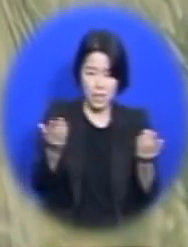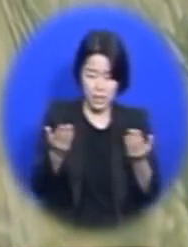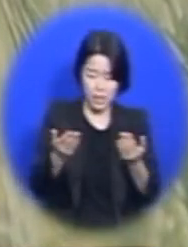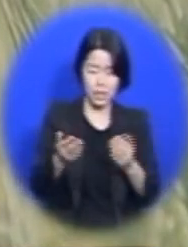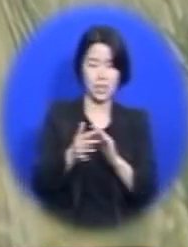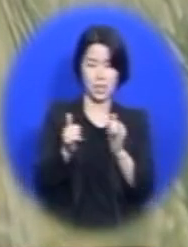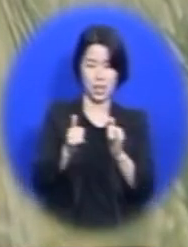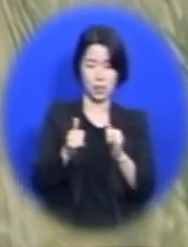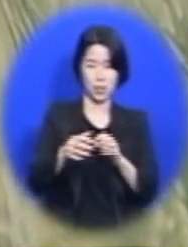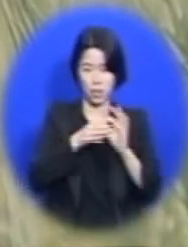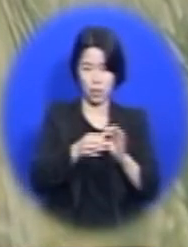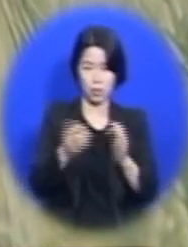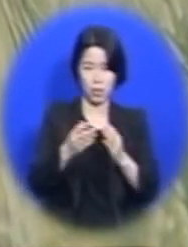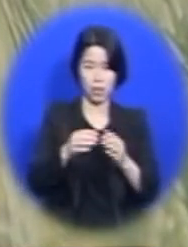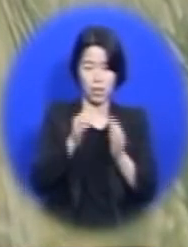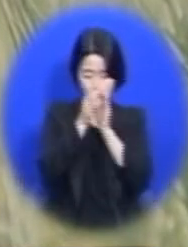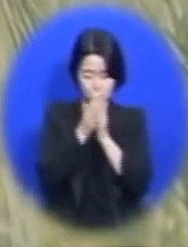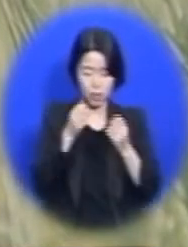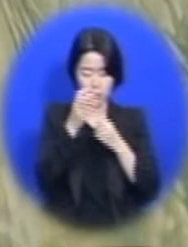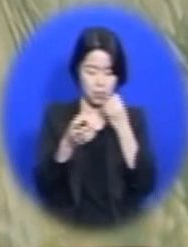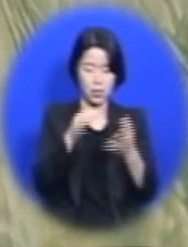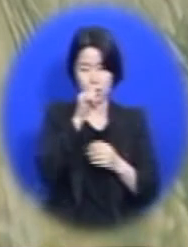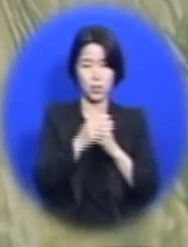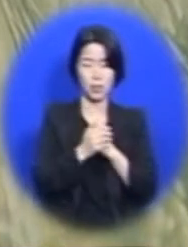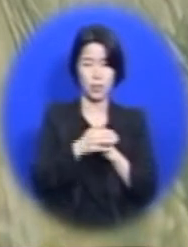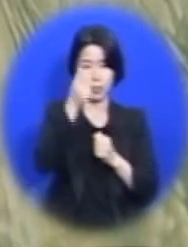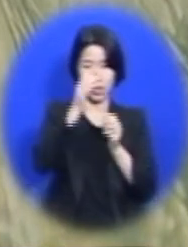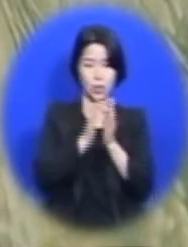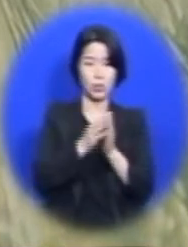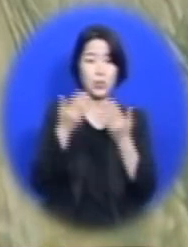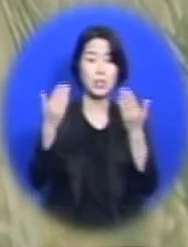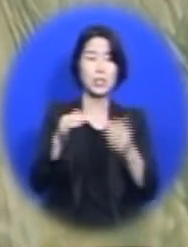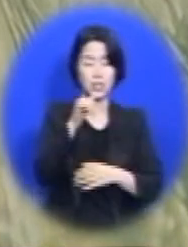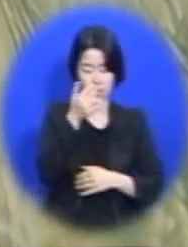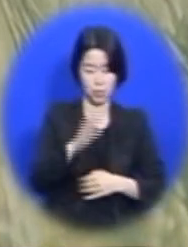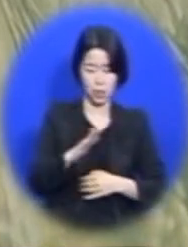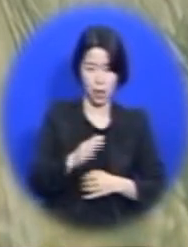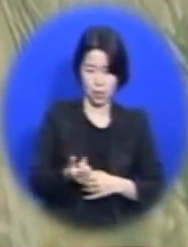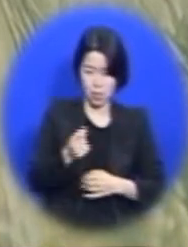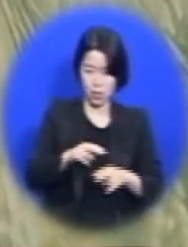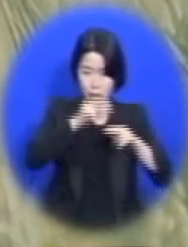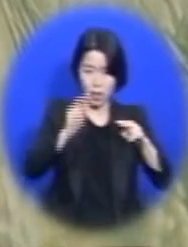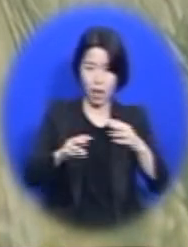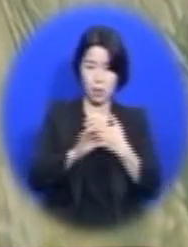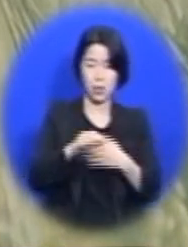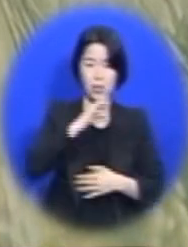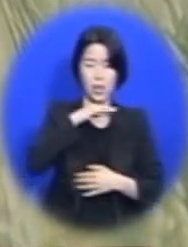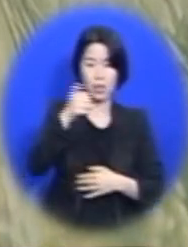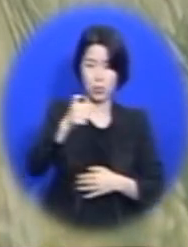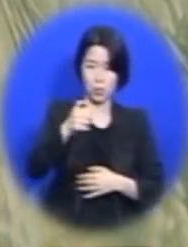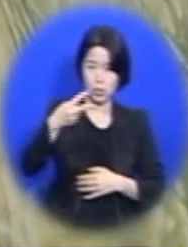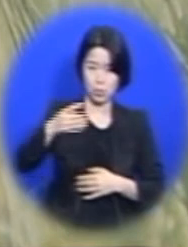해달라고 기도가 터져 나왔습니다. 기도는 했지만 당장 일을 그만두면 50대 나이에 무엇을